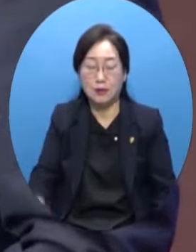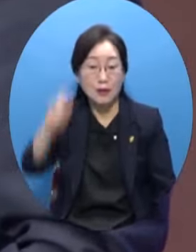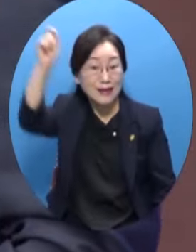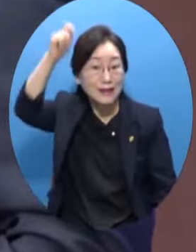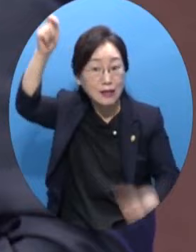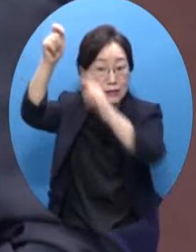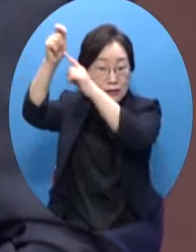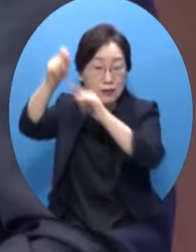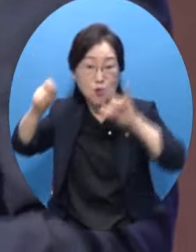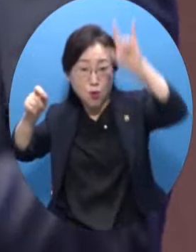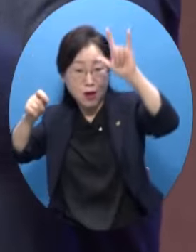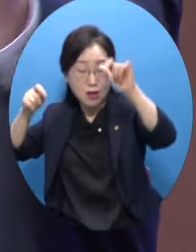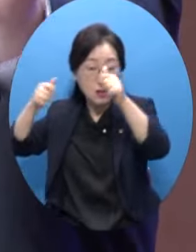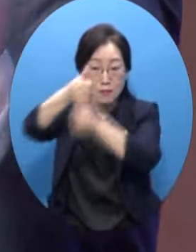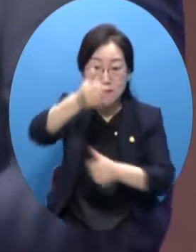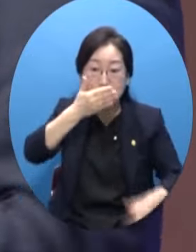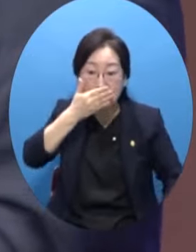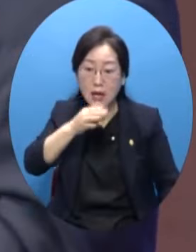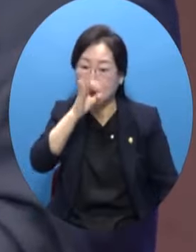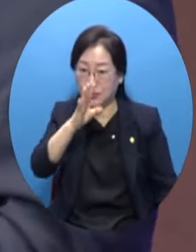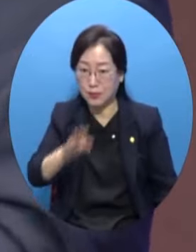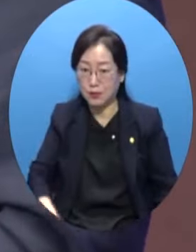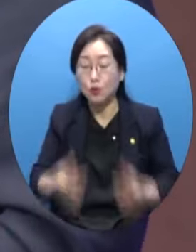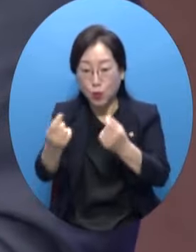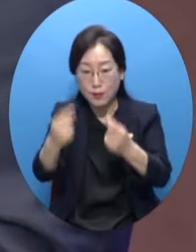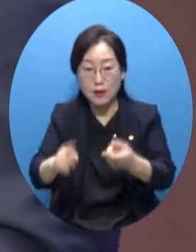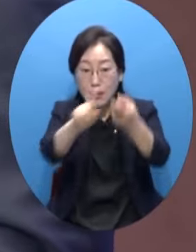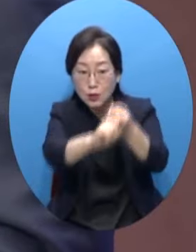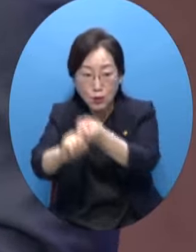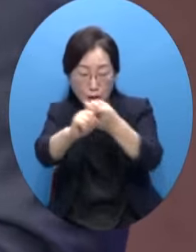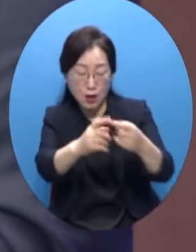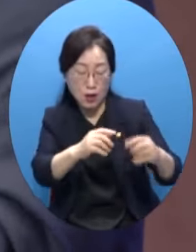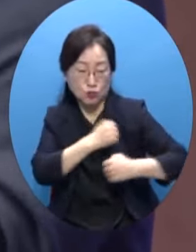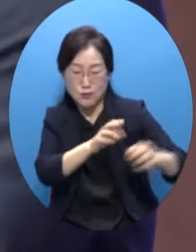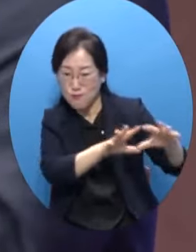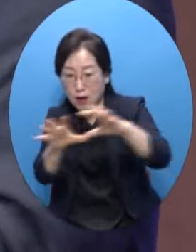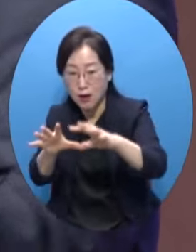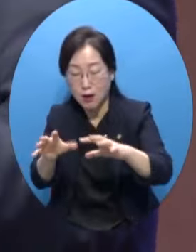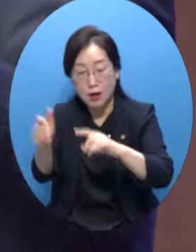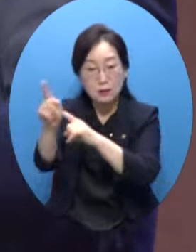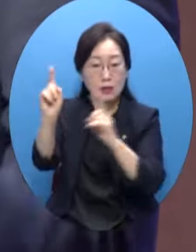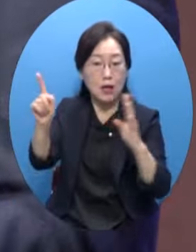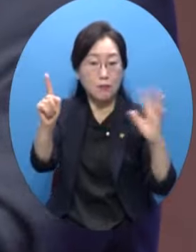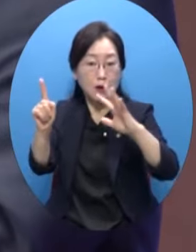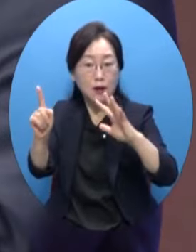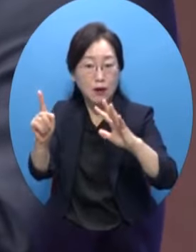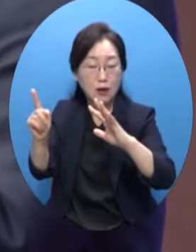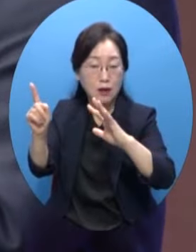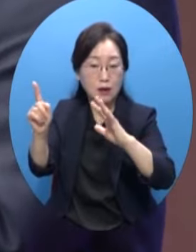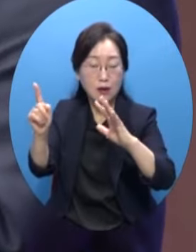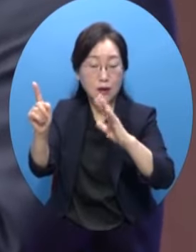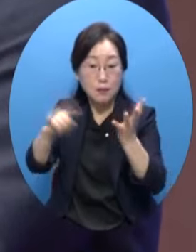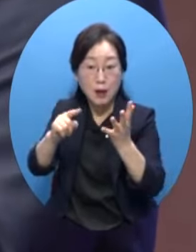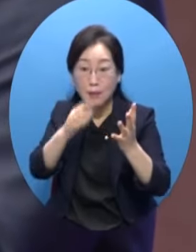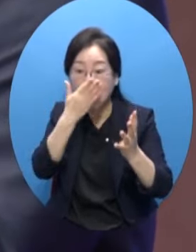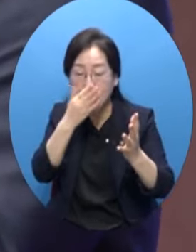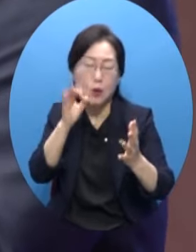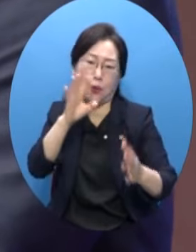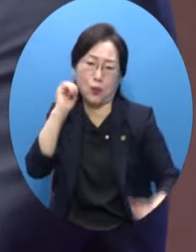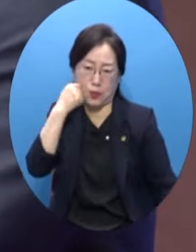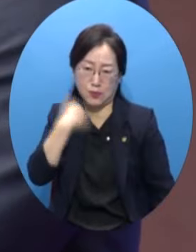골리앗을 이깁니까? 지금 이 연합군을 어떻게 유다 왕국이 이길 수가 있습니까? 전쟁은 하나님께 속했기 때문에 하나님이 함께